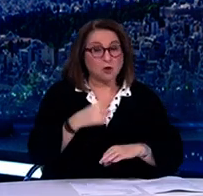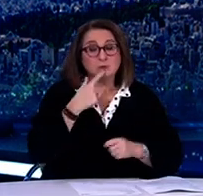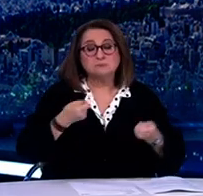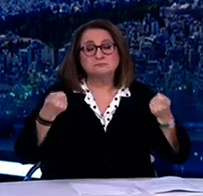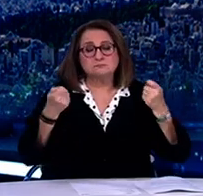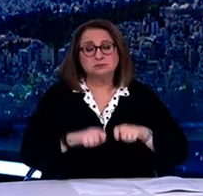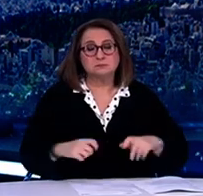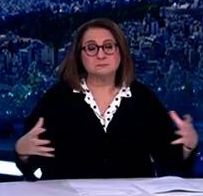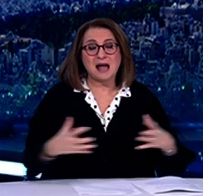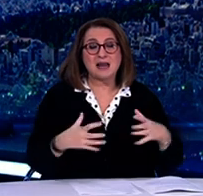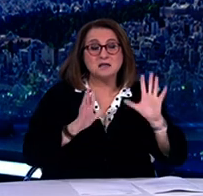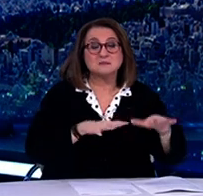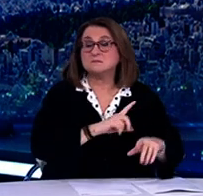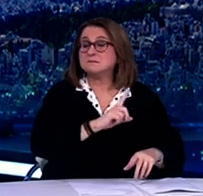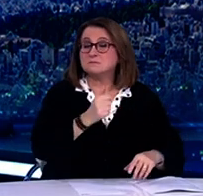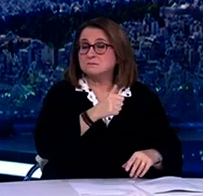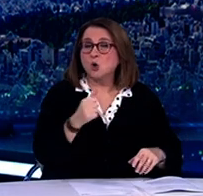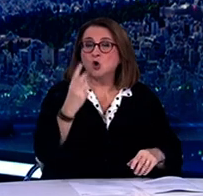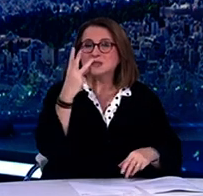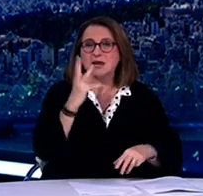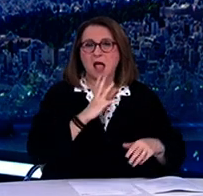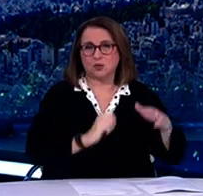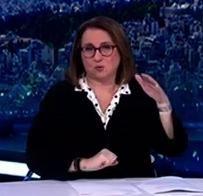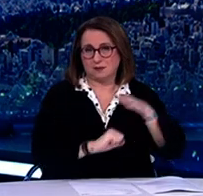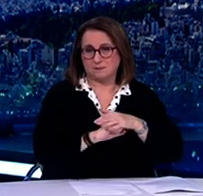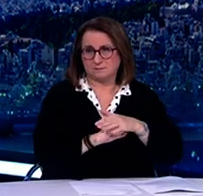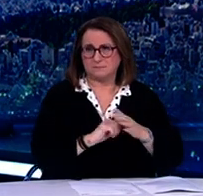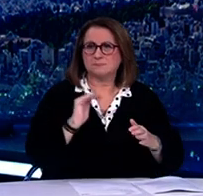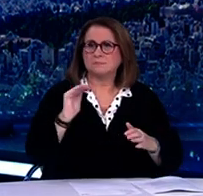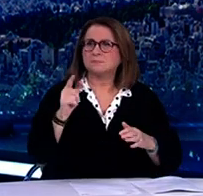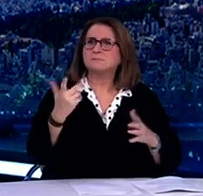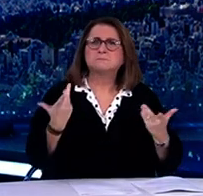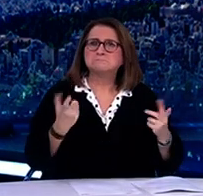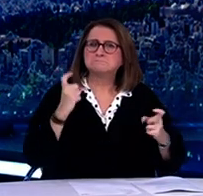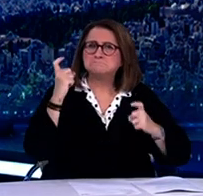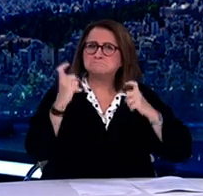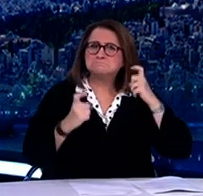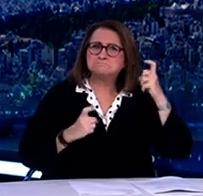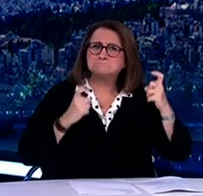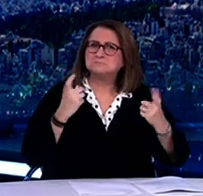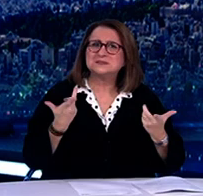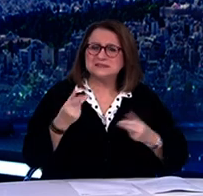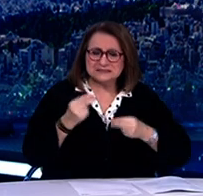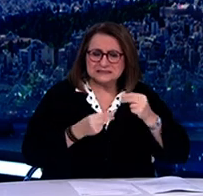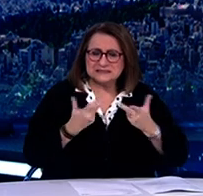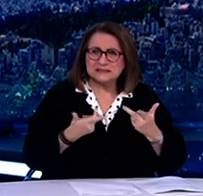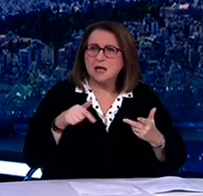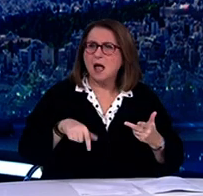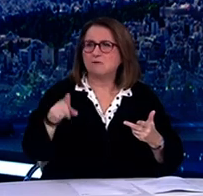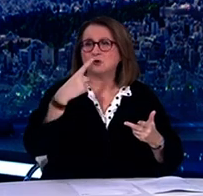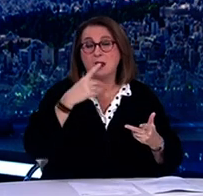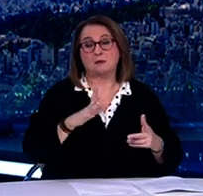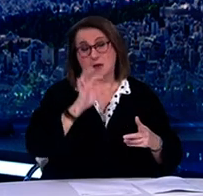Υγειονομικά μιλώντας, προκύπτει από κάποιον αλγόριθμο αριθμός 4? Καθώς η απόφαση ελήφθη για λόγους προστασίας της δημόσιας